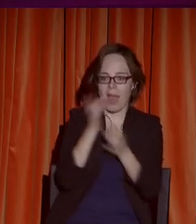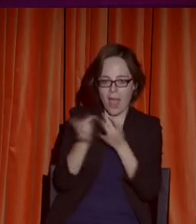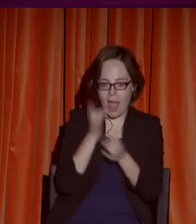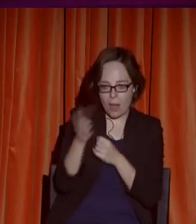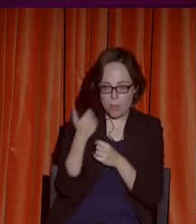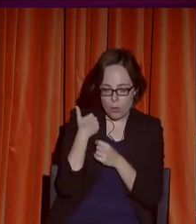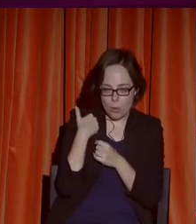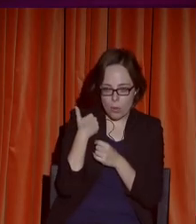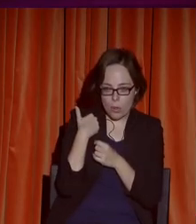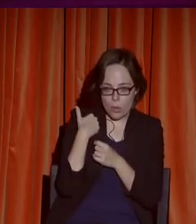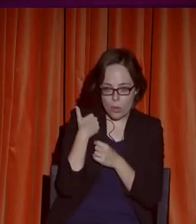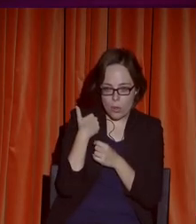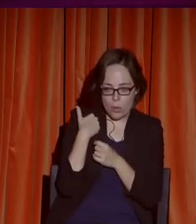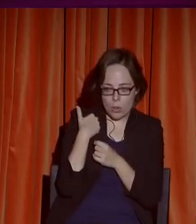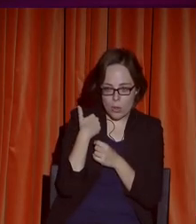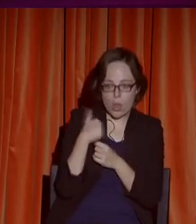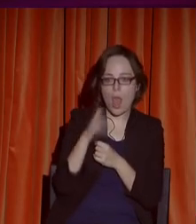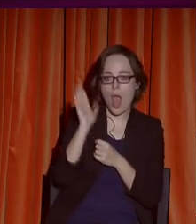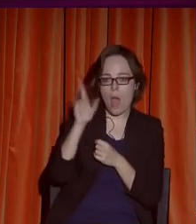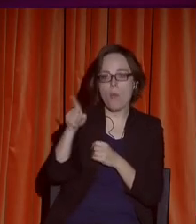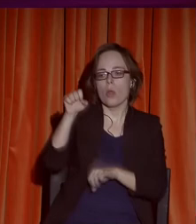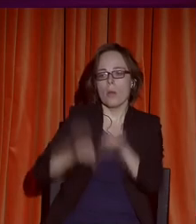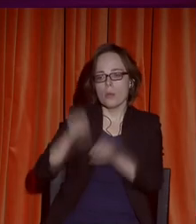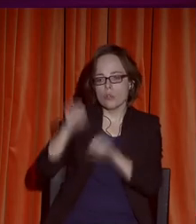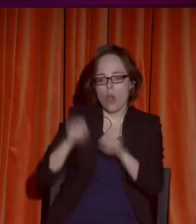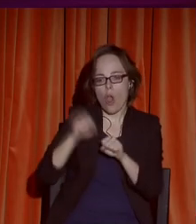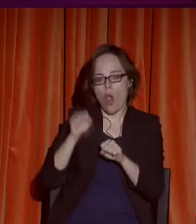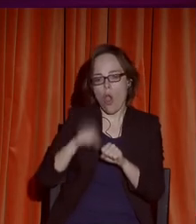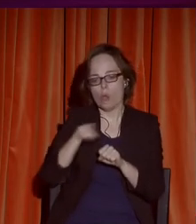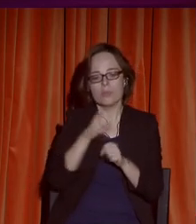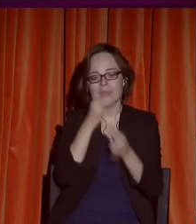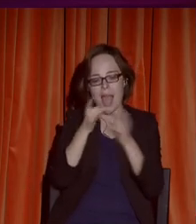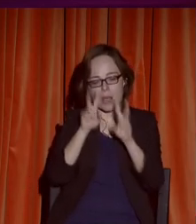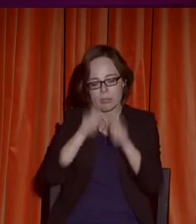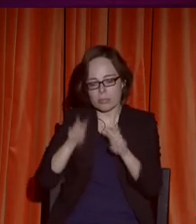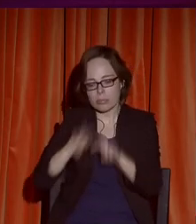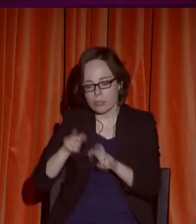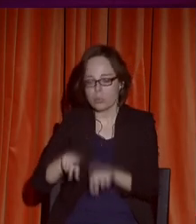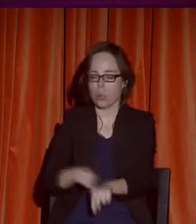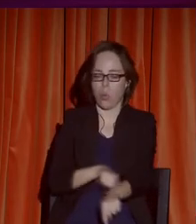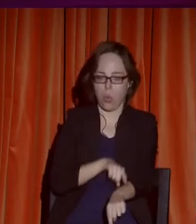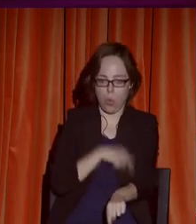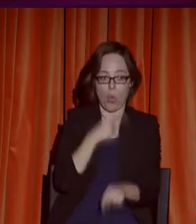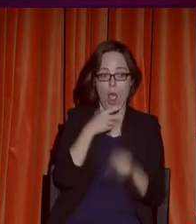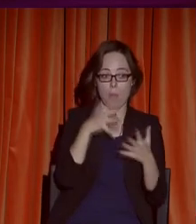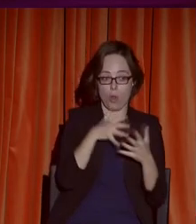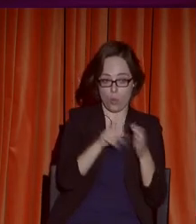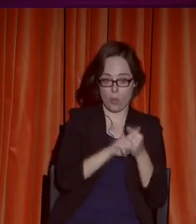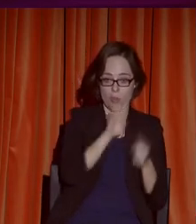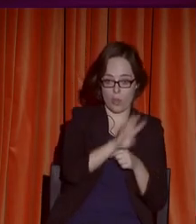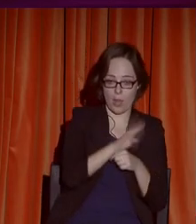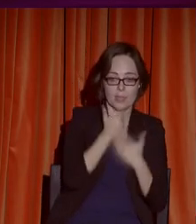przekładało się następnie na długi czas rozpoznawania tych skarg. Protokół numer 14 prowadził pewne rozwiązania proceduralne, które